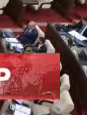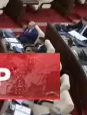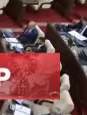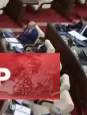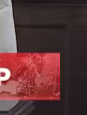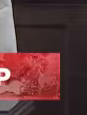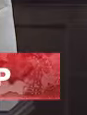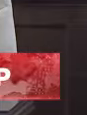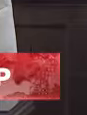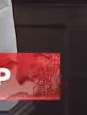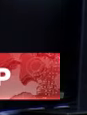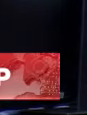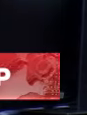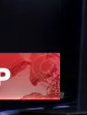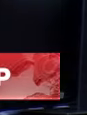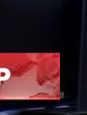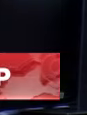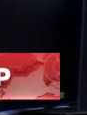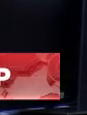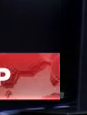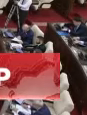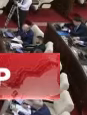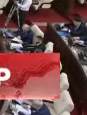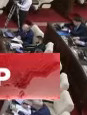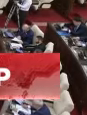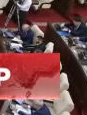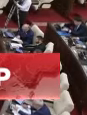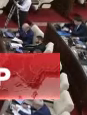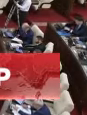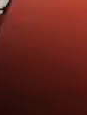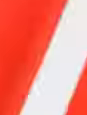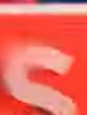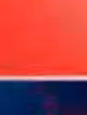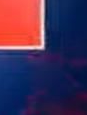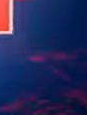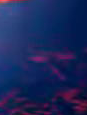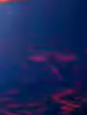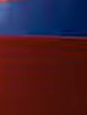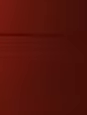Мәжіліс тұтынушылардың құқықтарын қорғау туралы заң жобасын бірінші оқылымда мақұлдады.